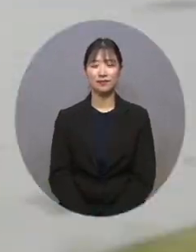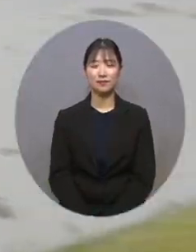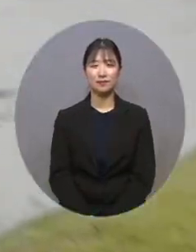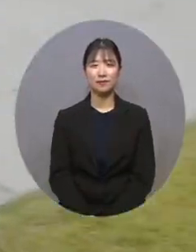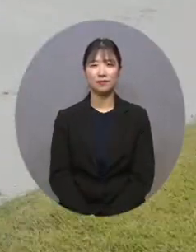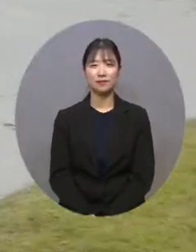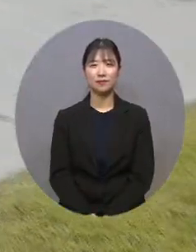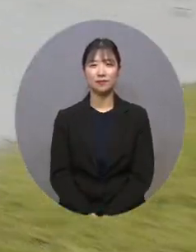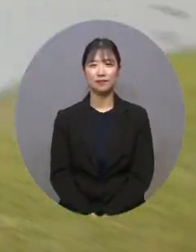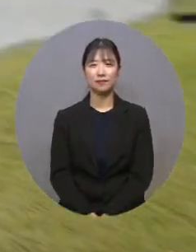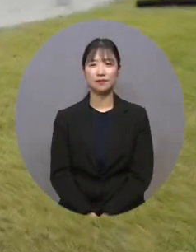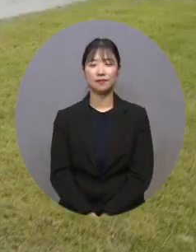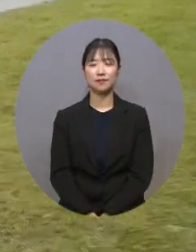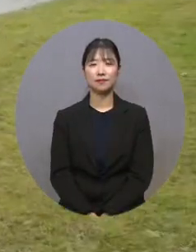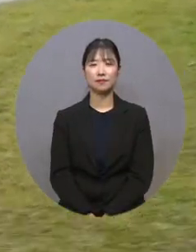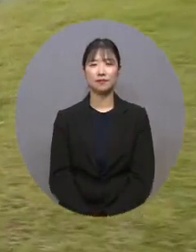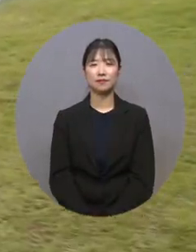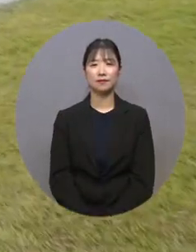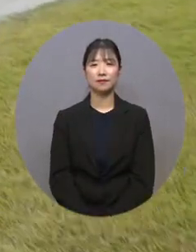좋네.